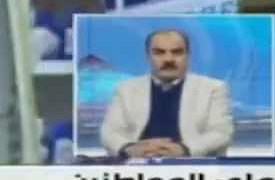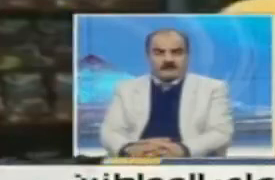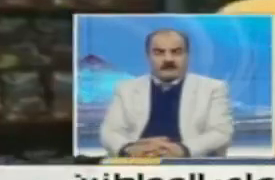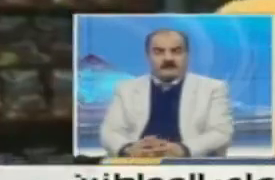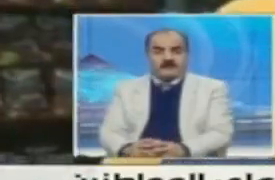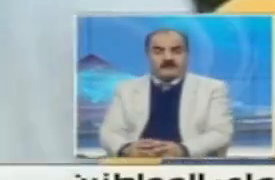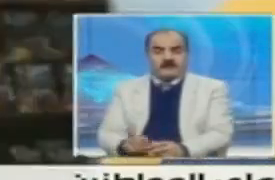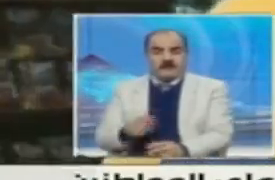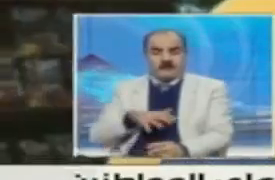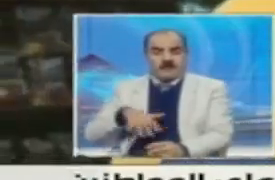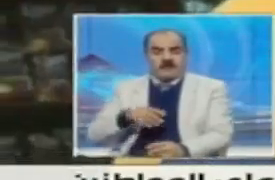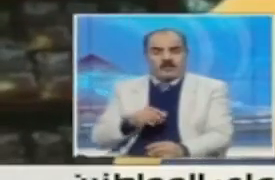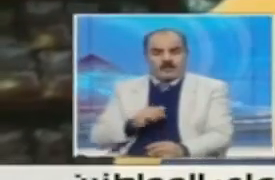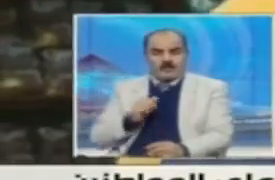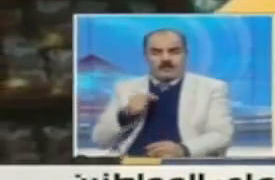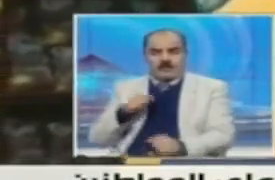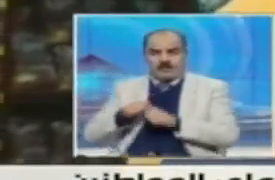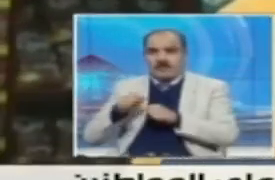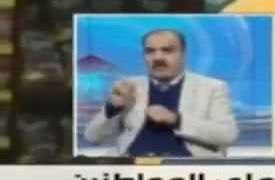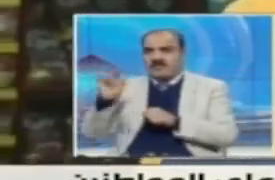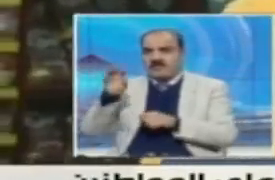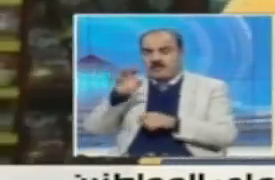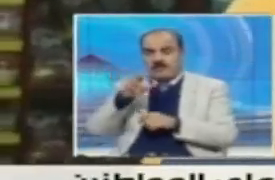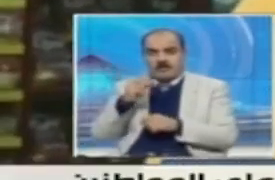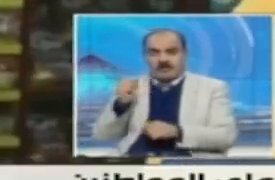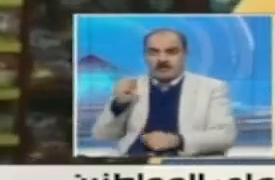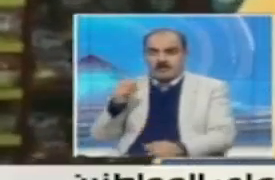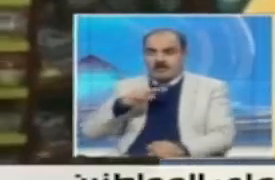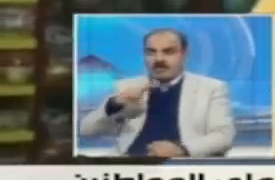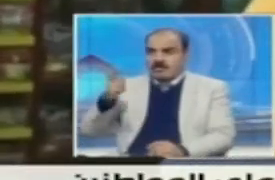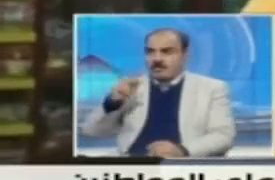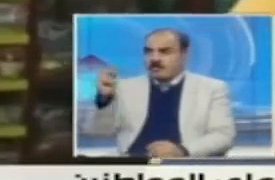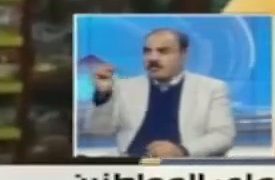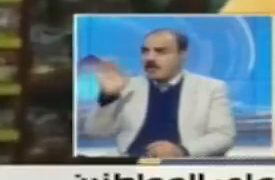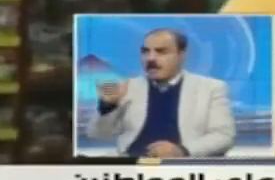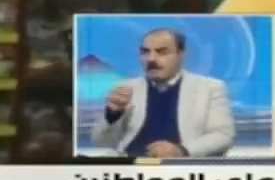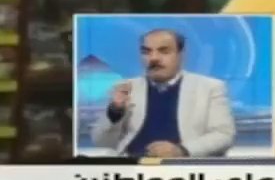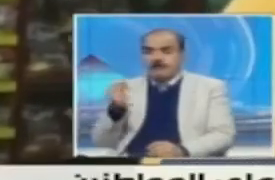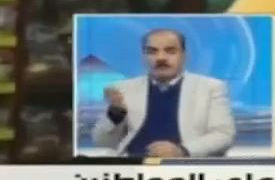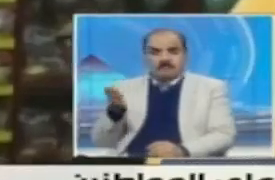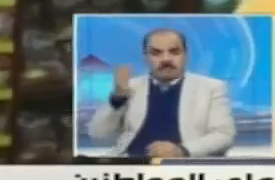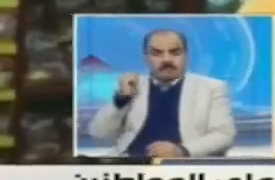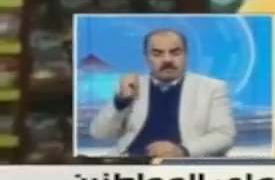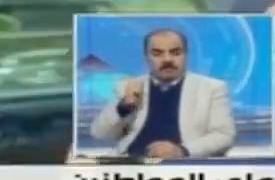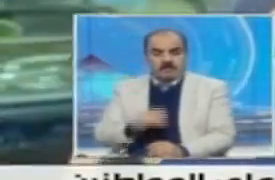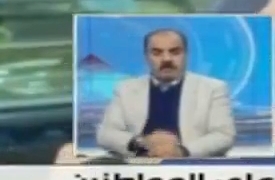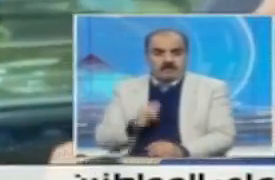احنا رحنا بره في كذا مكان ما لقيناش الاصناف، ولو موجودة بتبقى بسعر غالي. كل حاجة موجودة